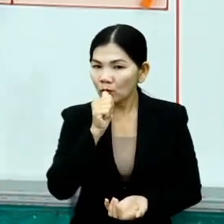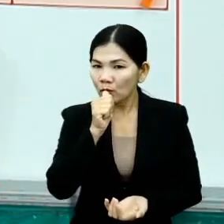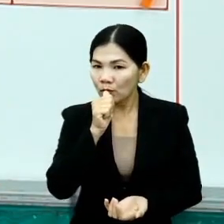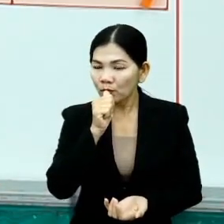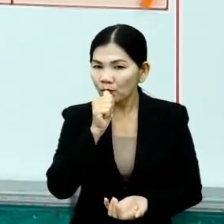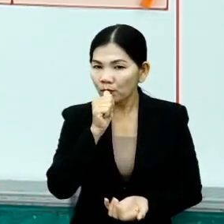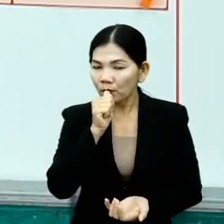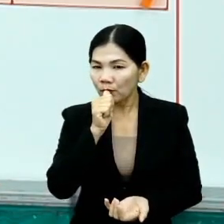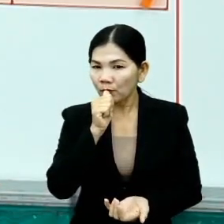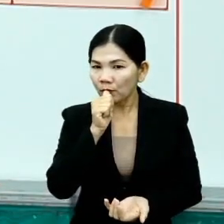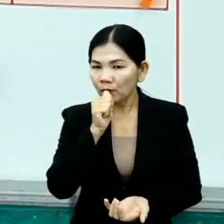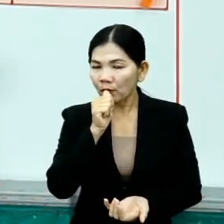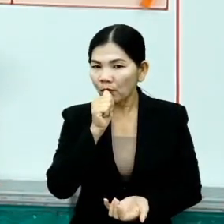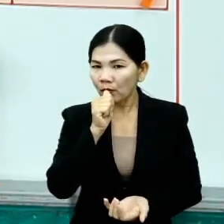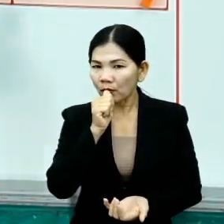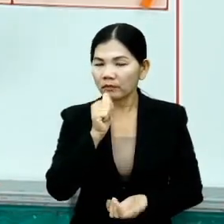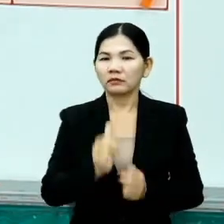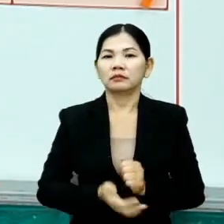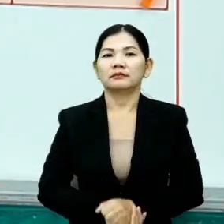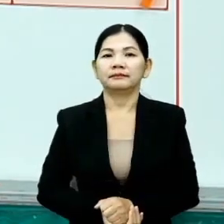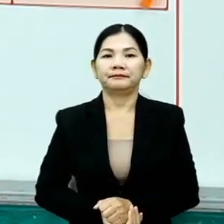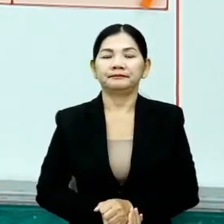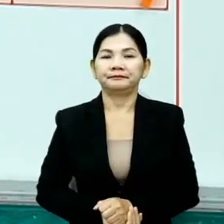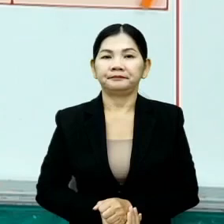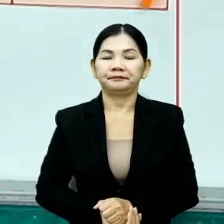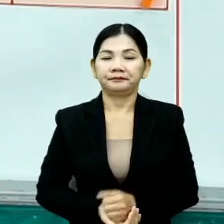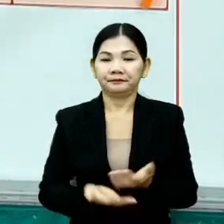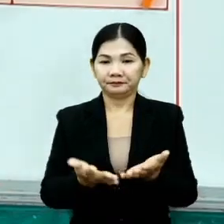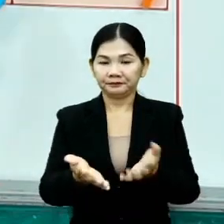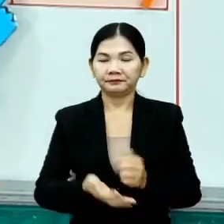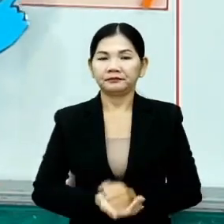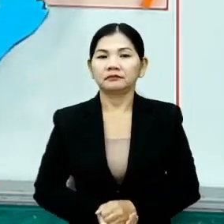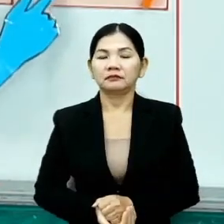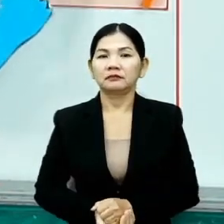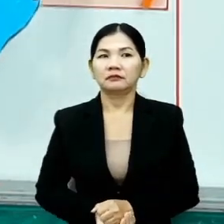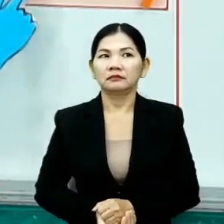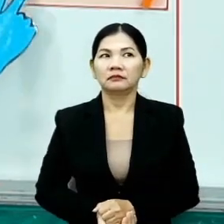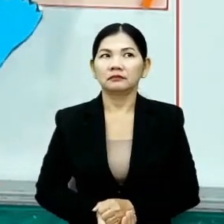bầu bom bầu chà cốn